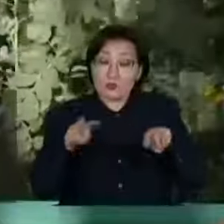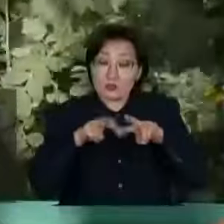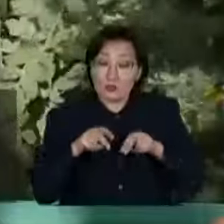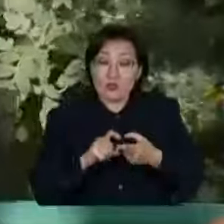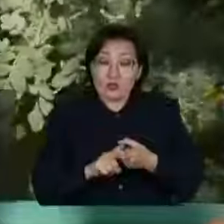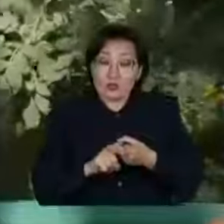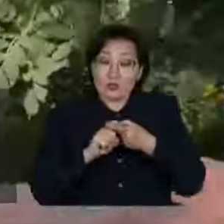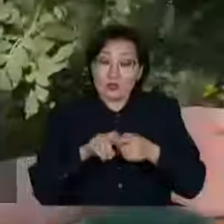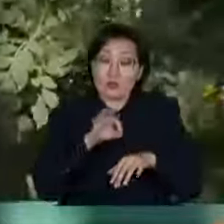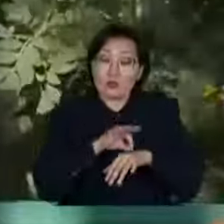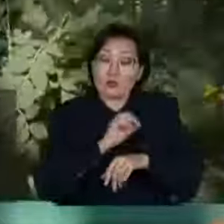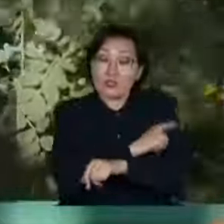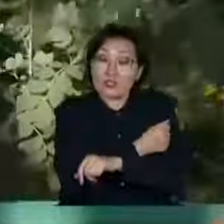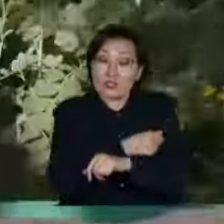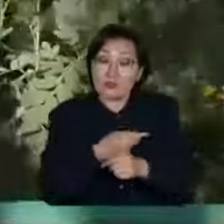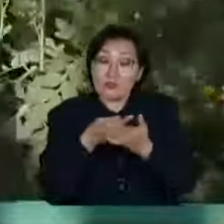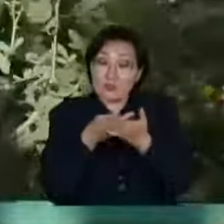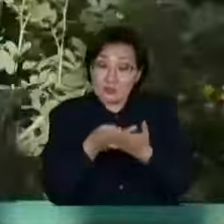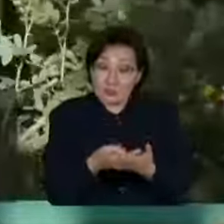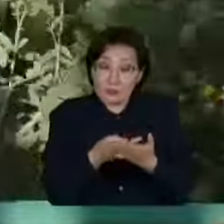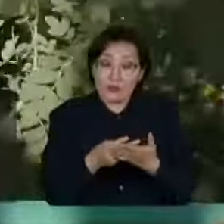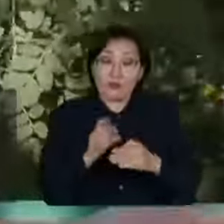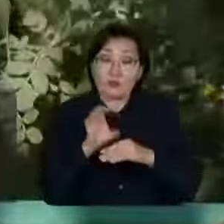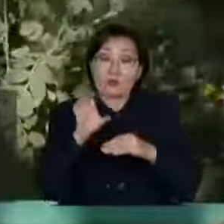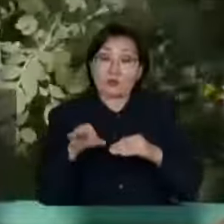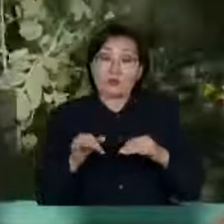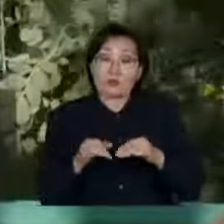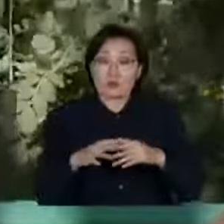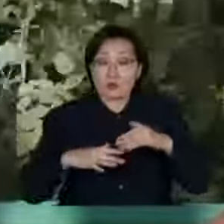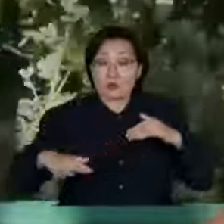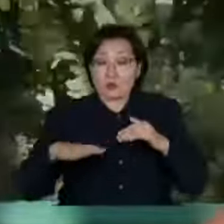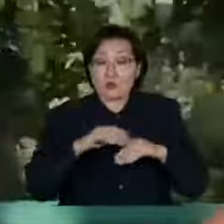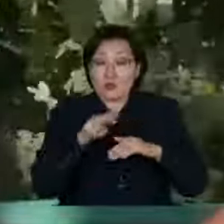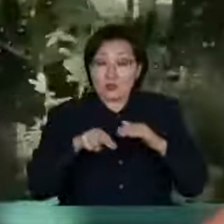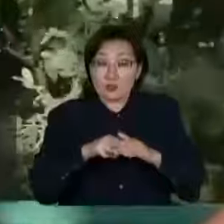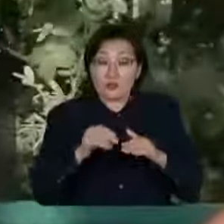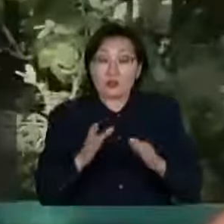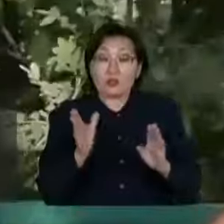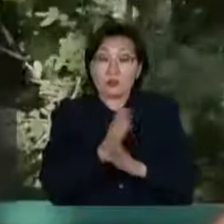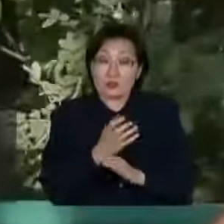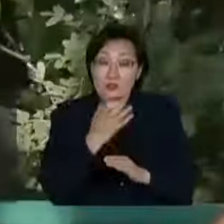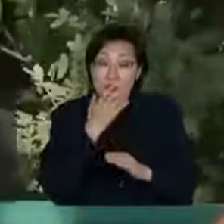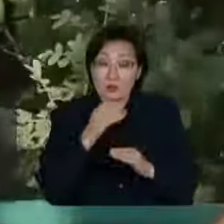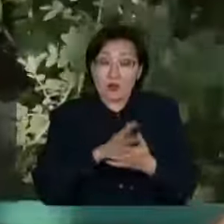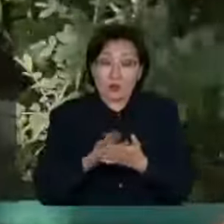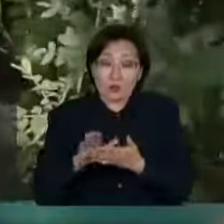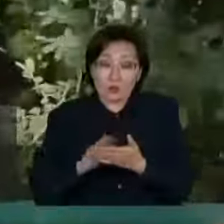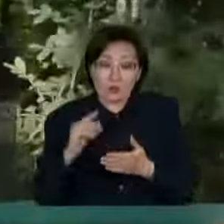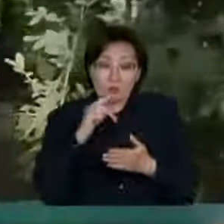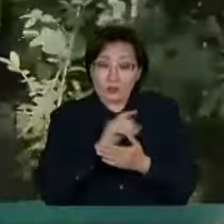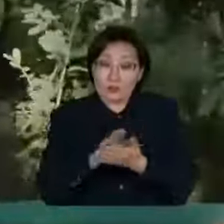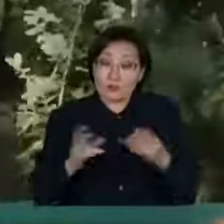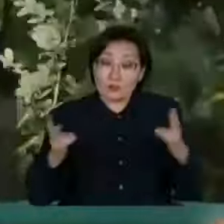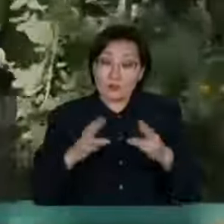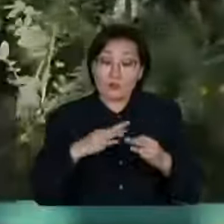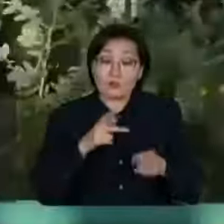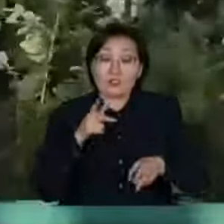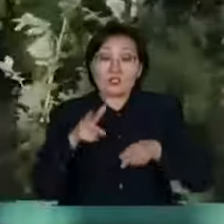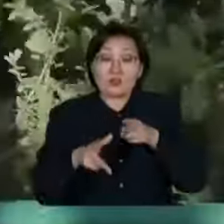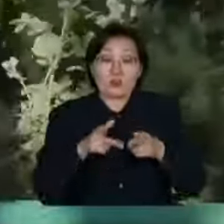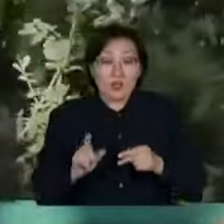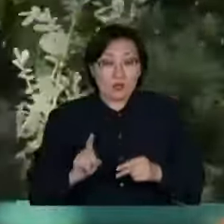жұқпалы ауруханаға жатуға жіберді. Осындай болмас үшін ауланы, жертөлені күн жылынған уақытта улап тастауға болмас пет. Біздің шағым